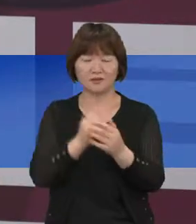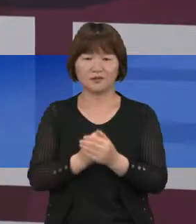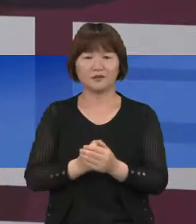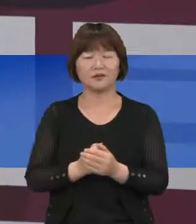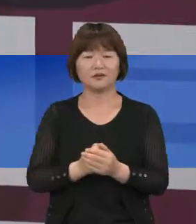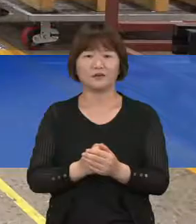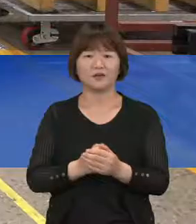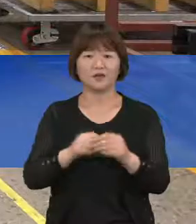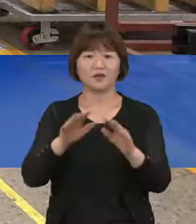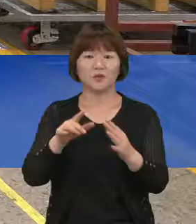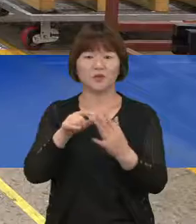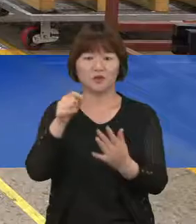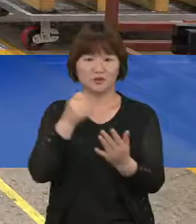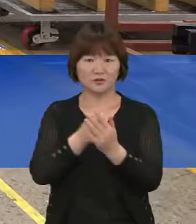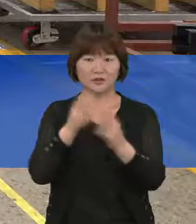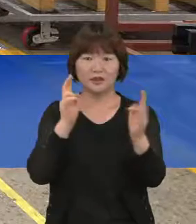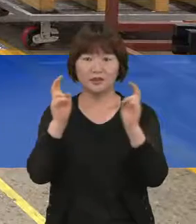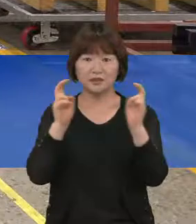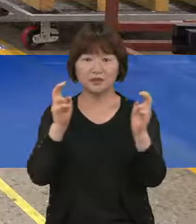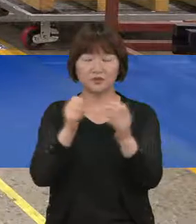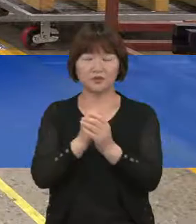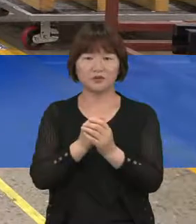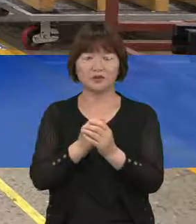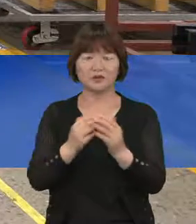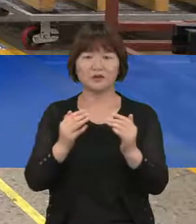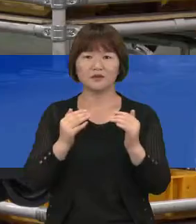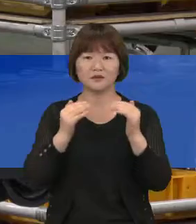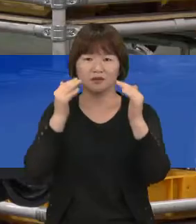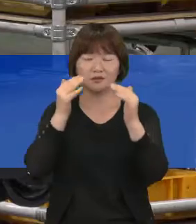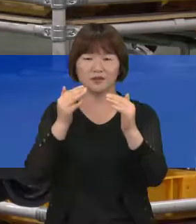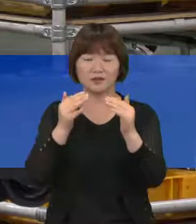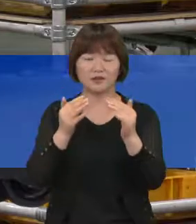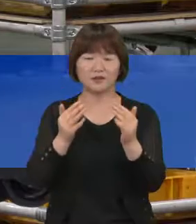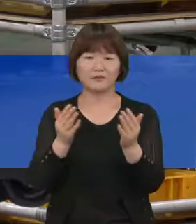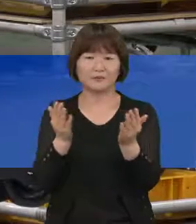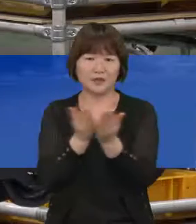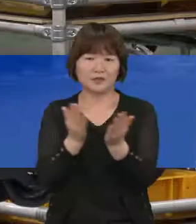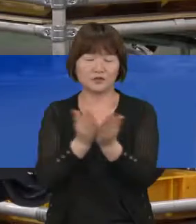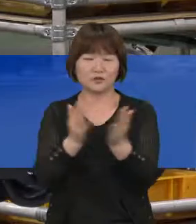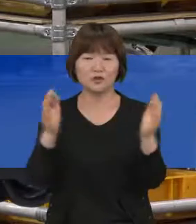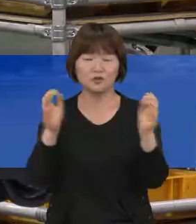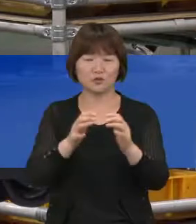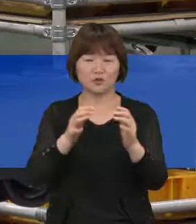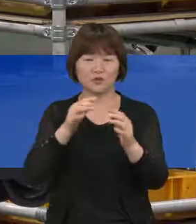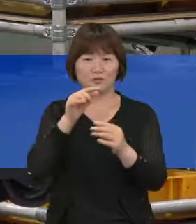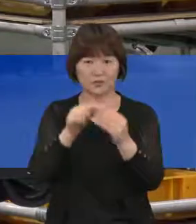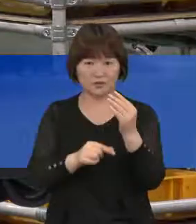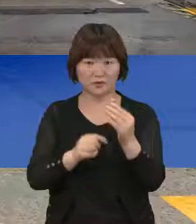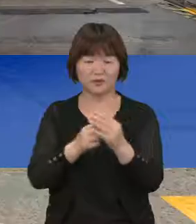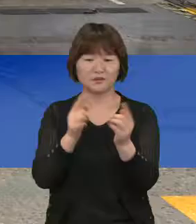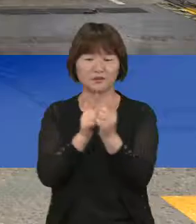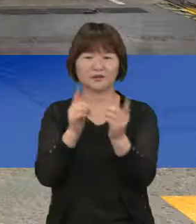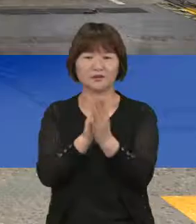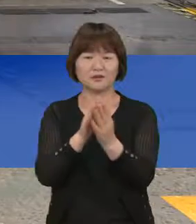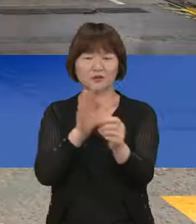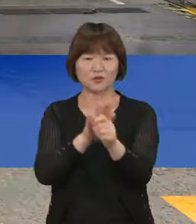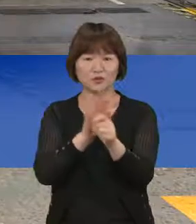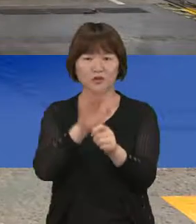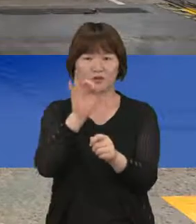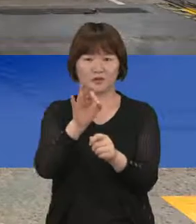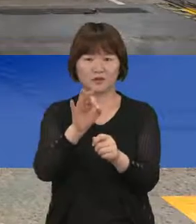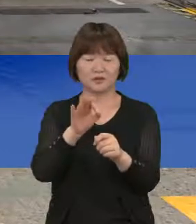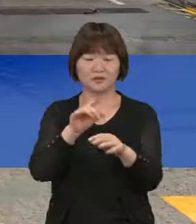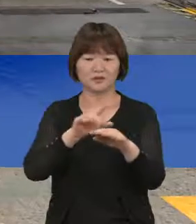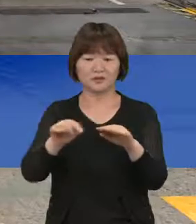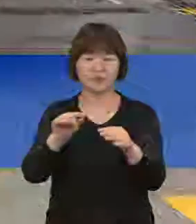한편 유망 강소 기업으로 선정된 기업은 성장 모드 맵에 따른 맞춤형 패키지 직접 지원금 지정기간 지방세